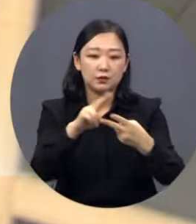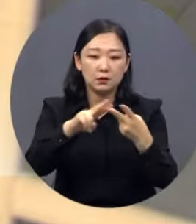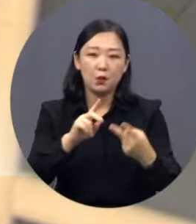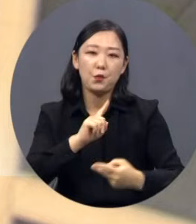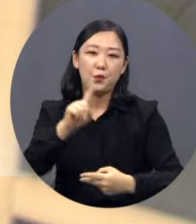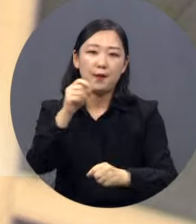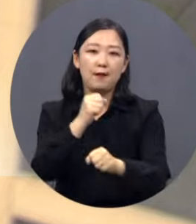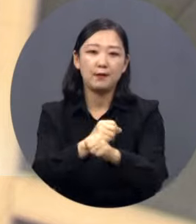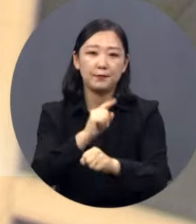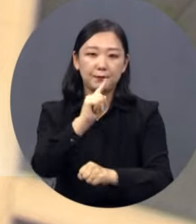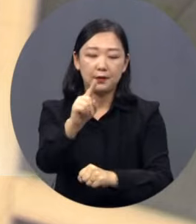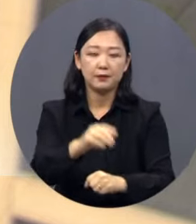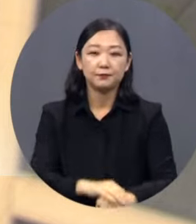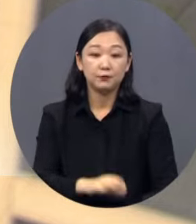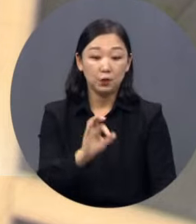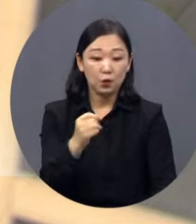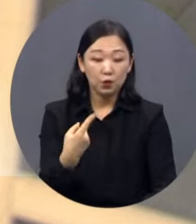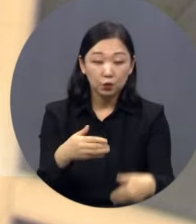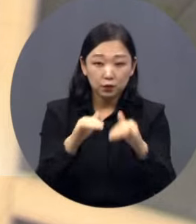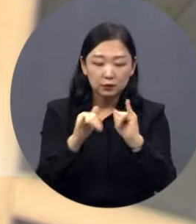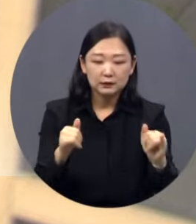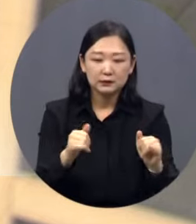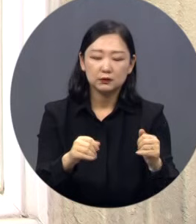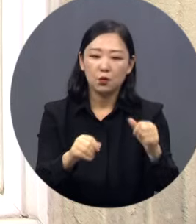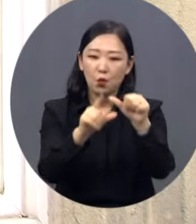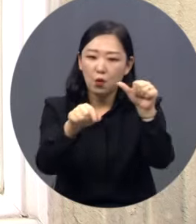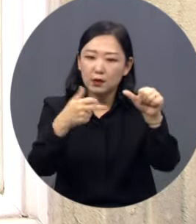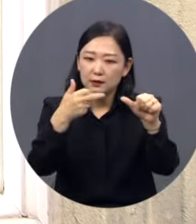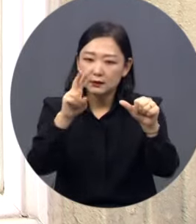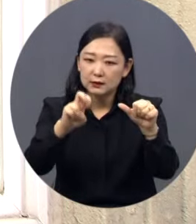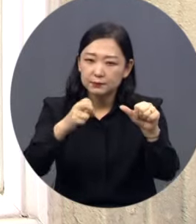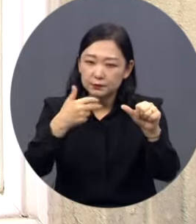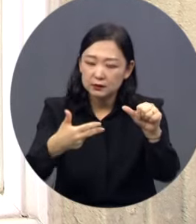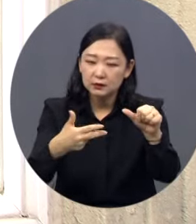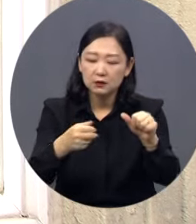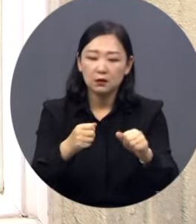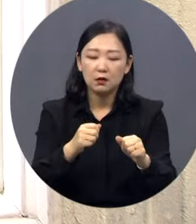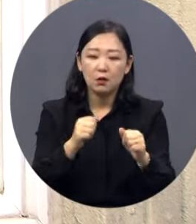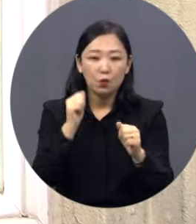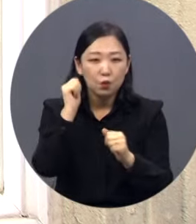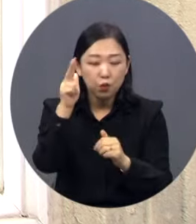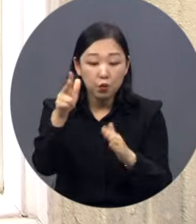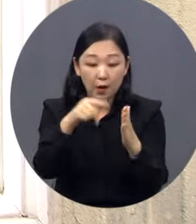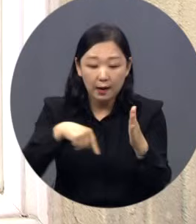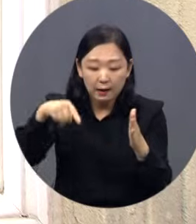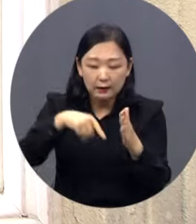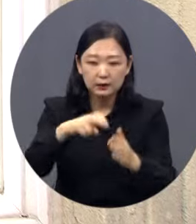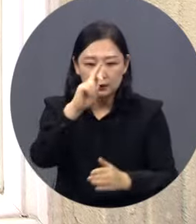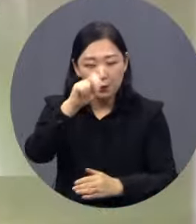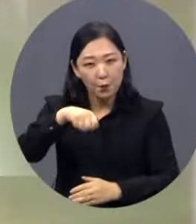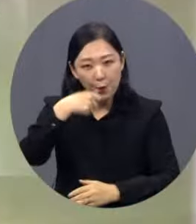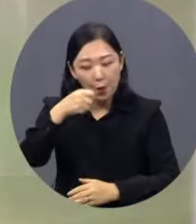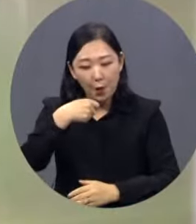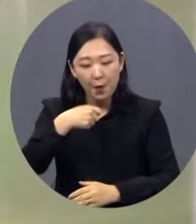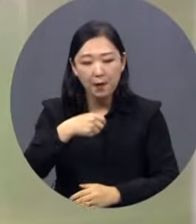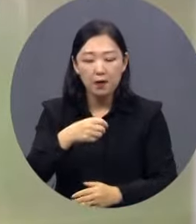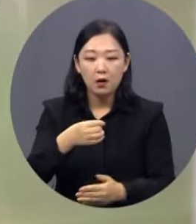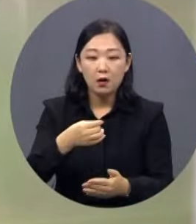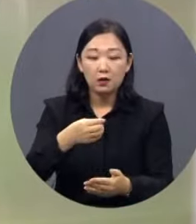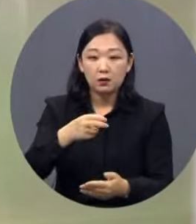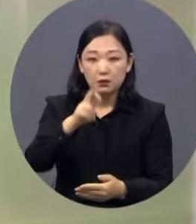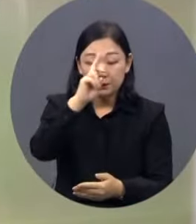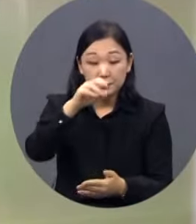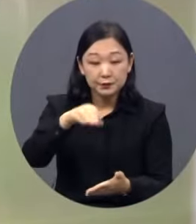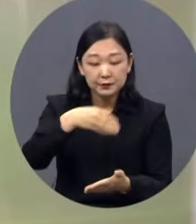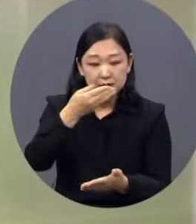밝혔습니다 오영우 지사는 지난 27일 일행들과 함께 리조트 독체 콘도에서 점심을 먹은 뒤 밥값으로